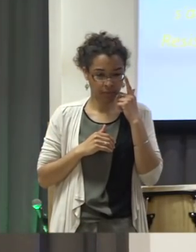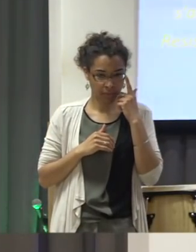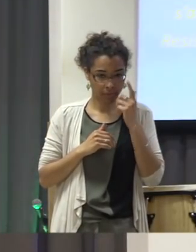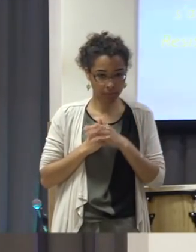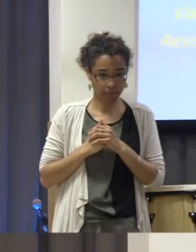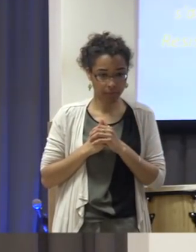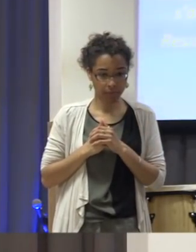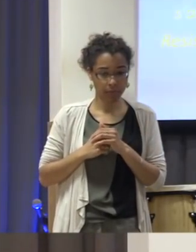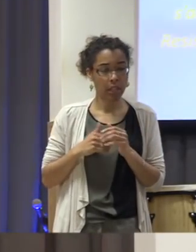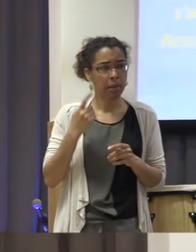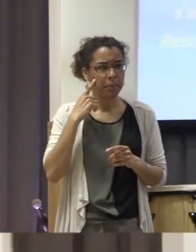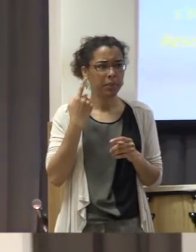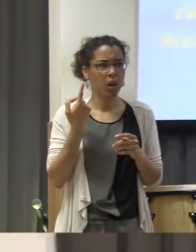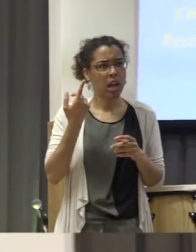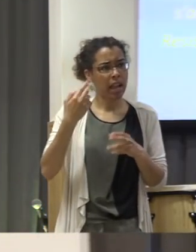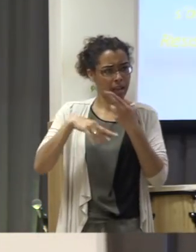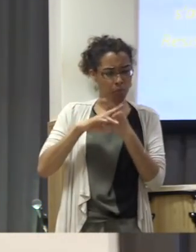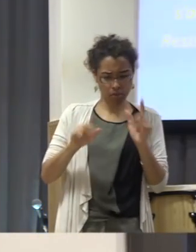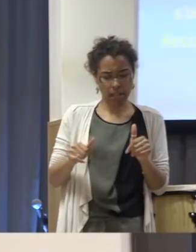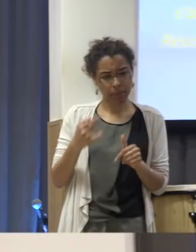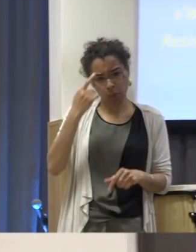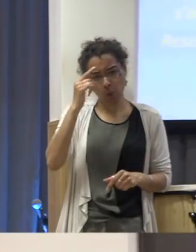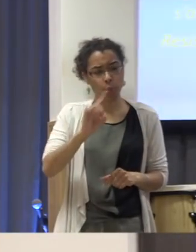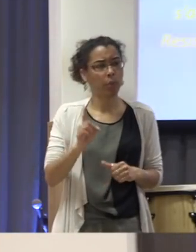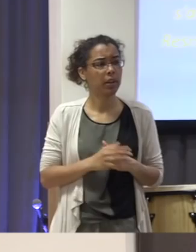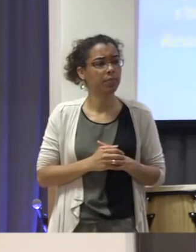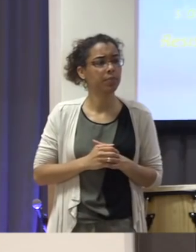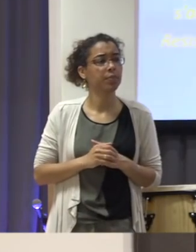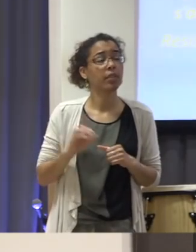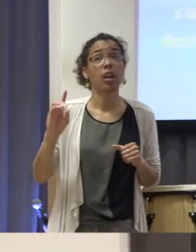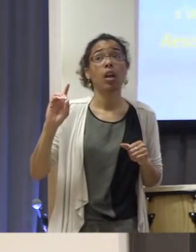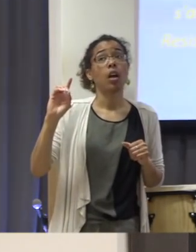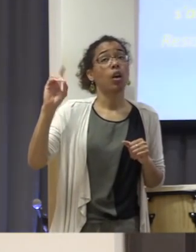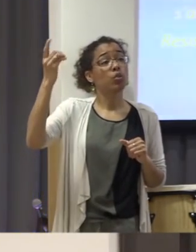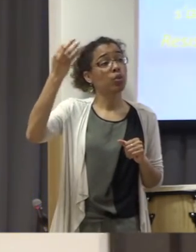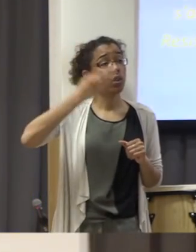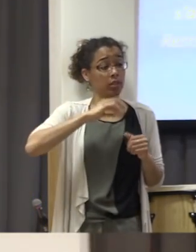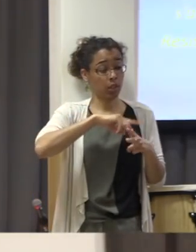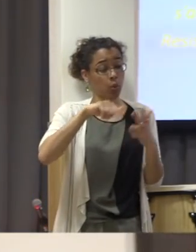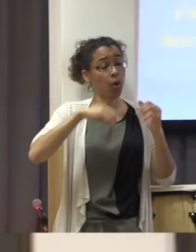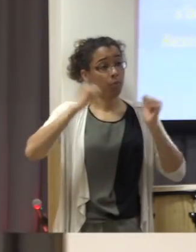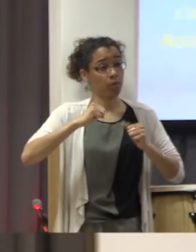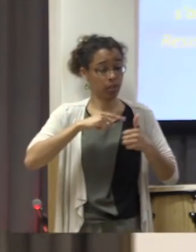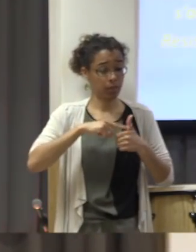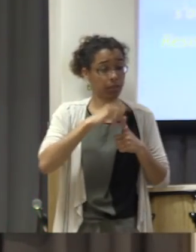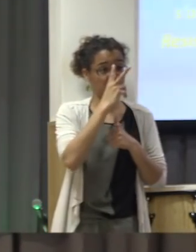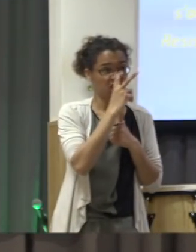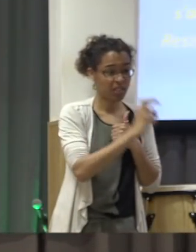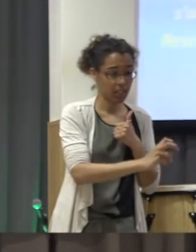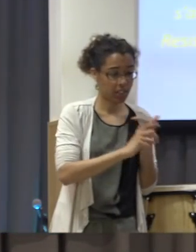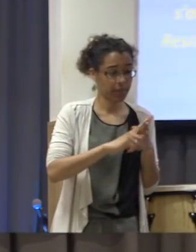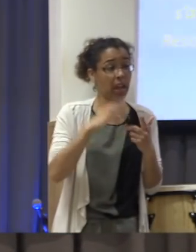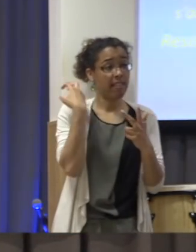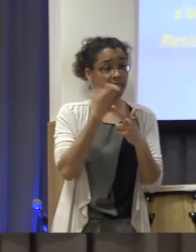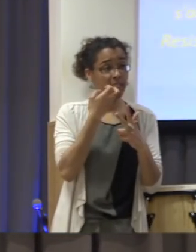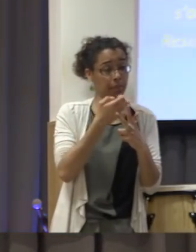toi-même, oh, je ne crois pas, comment? Non, Dieu nous a donné, Jésus nous a dit, il nous a donné 3 possibilités, de chercher, de